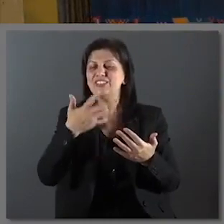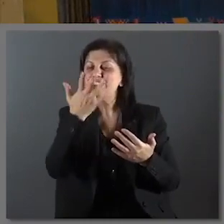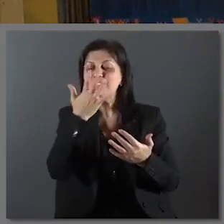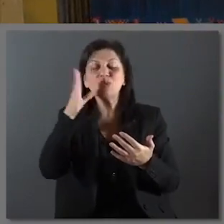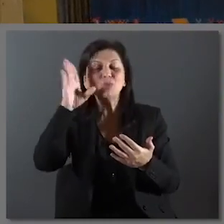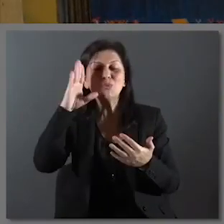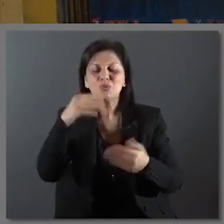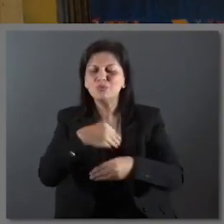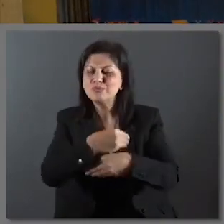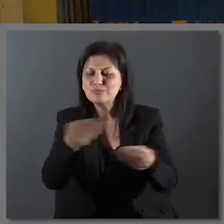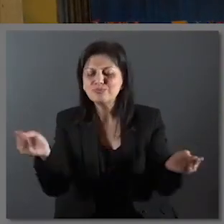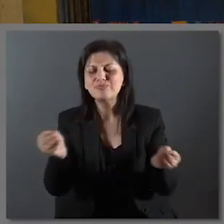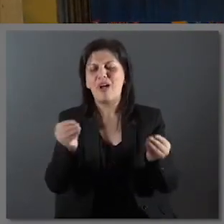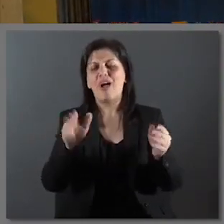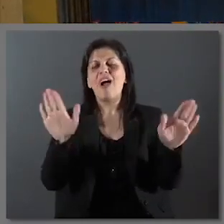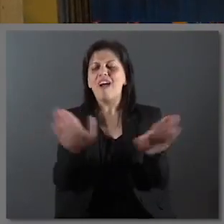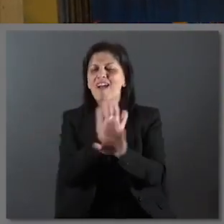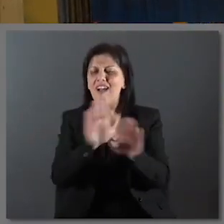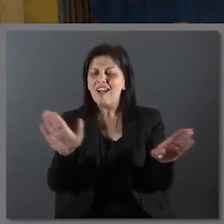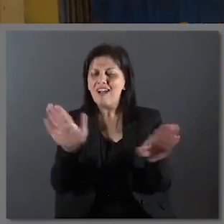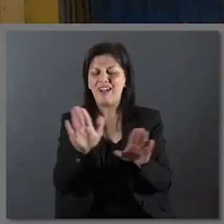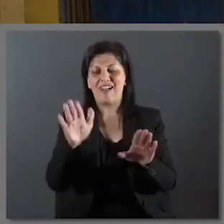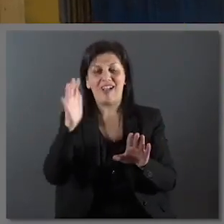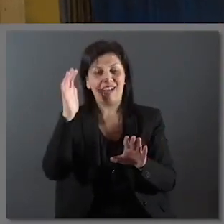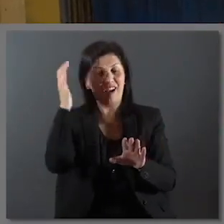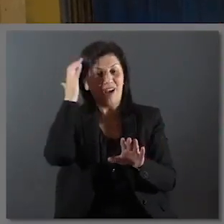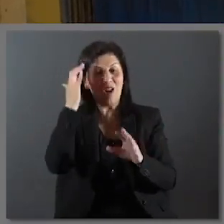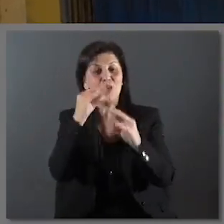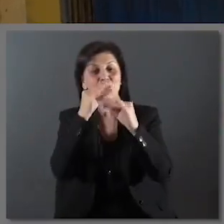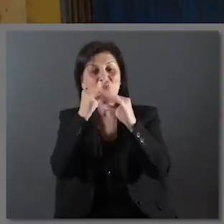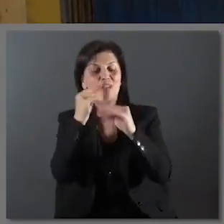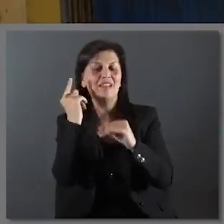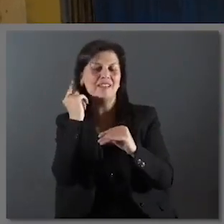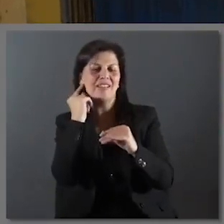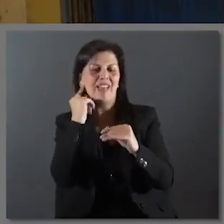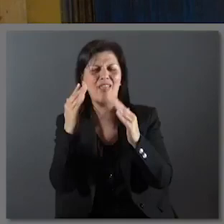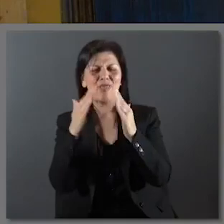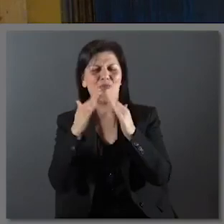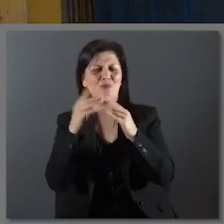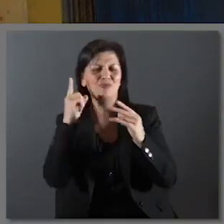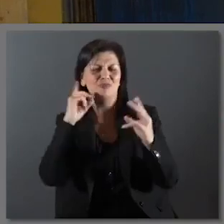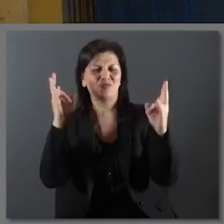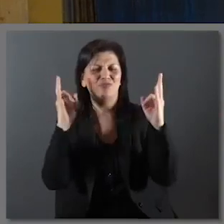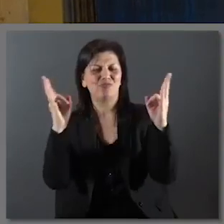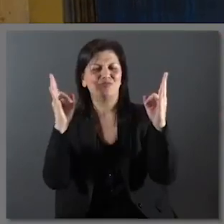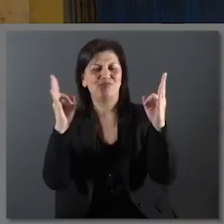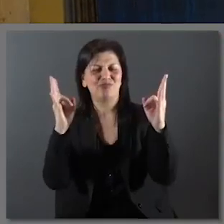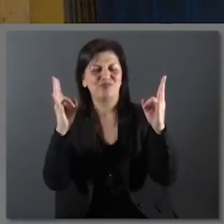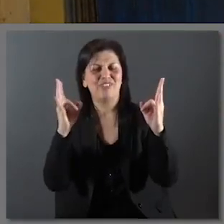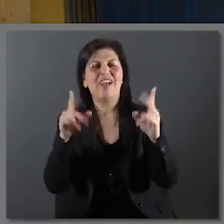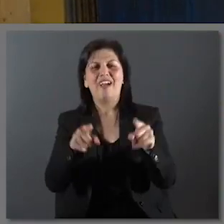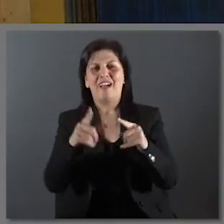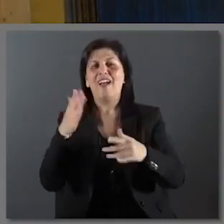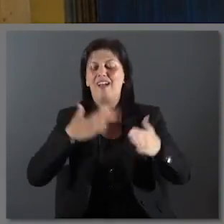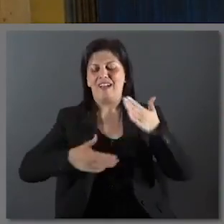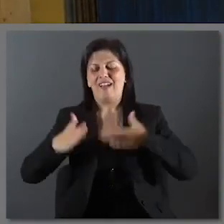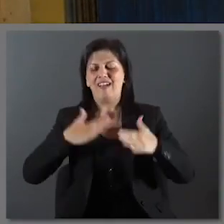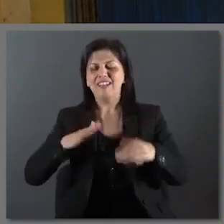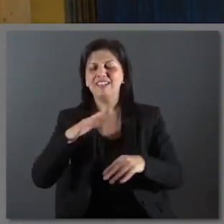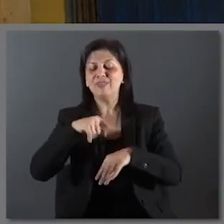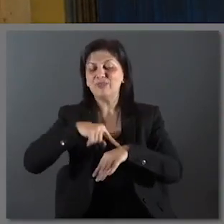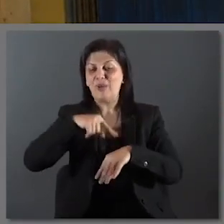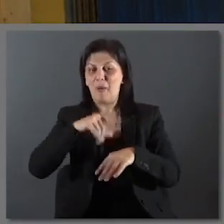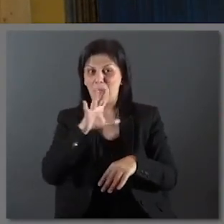verilərdi, aşıqlar çalıb oxuyardılar və qara zırnanın sədaları altında bütün evlərdə o abhava,